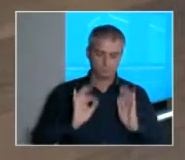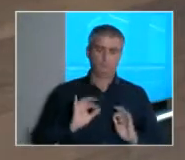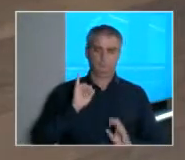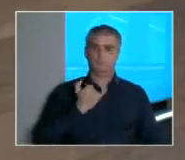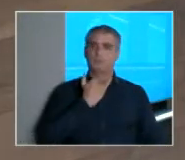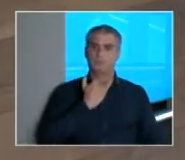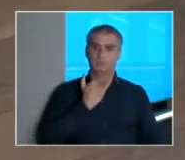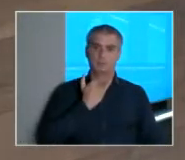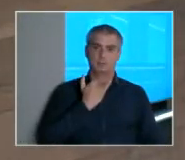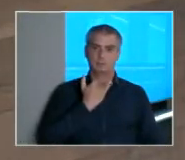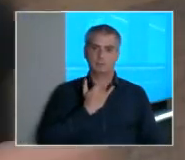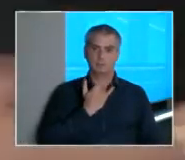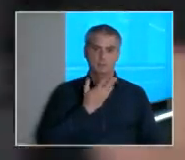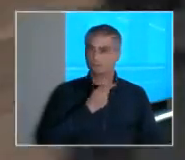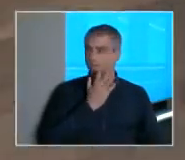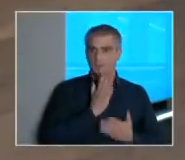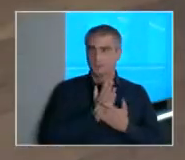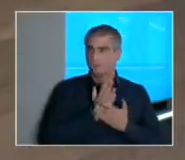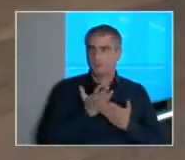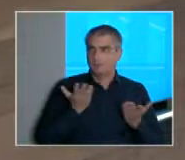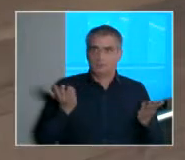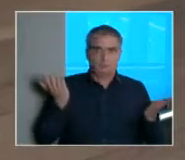מאוד. זה כבר מגיע